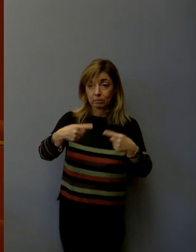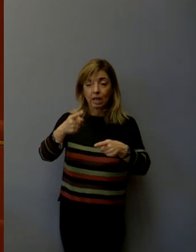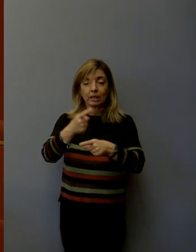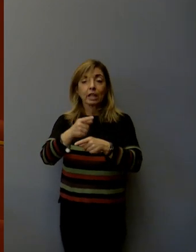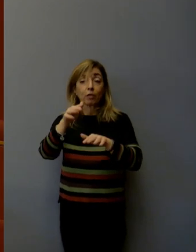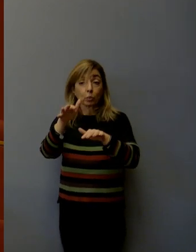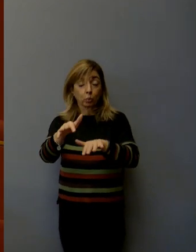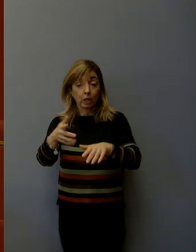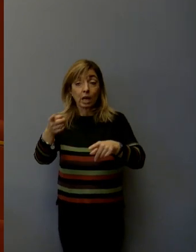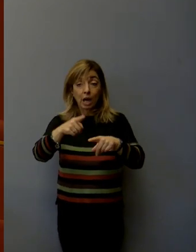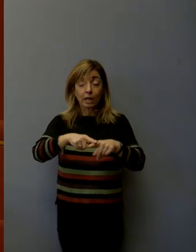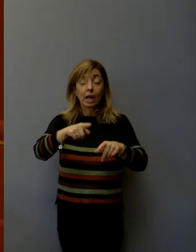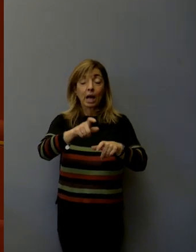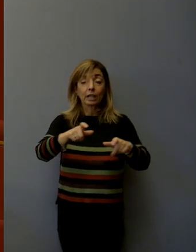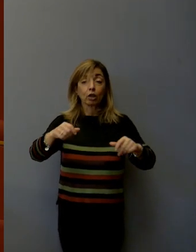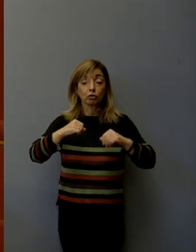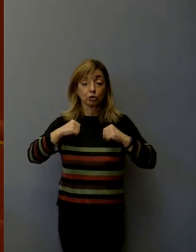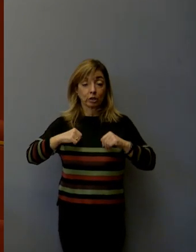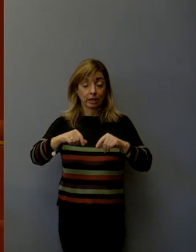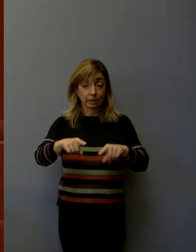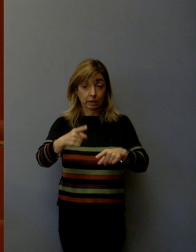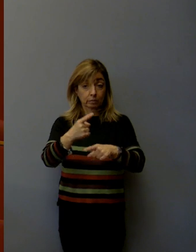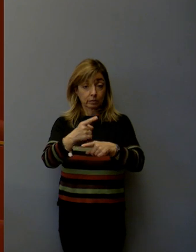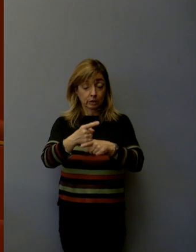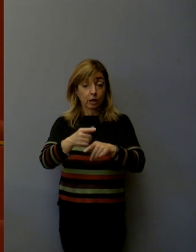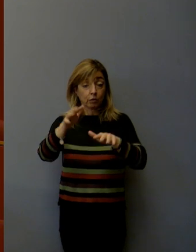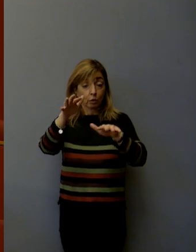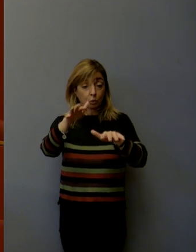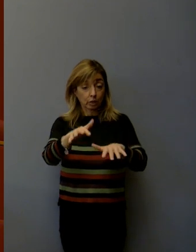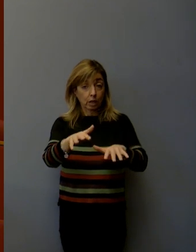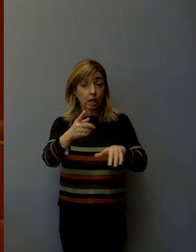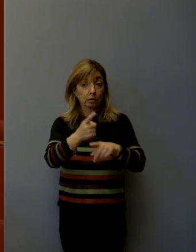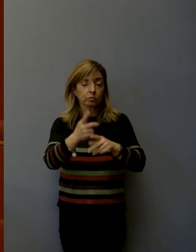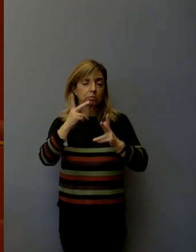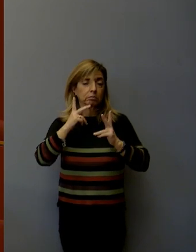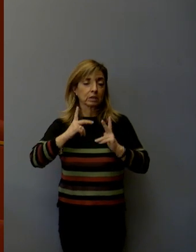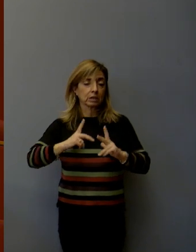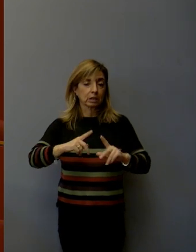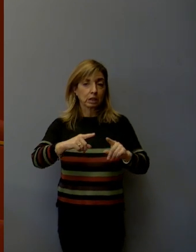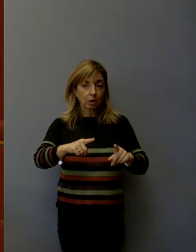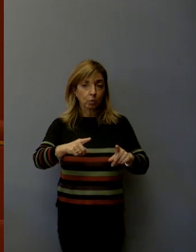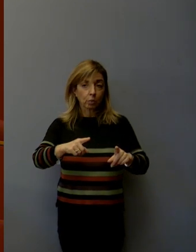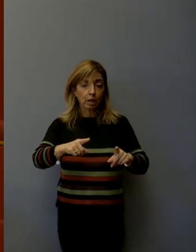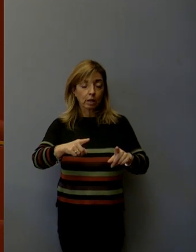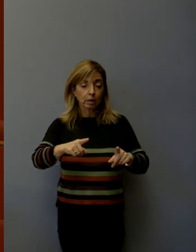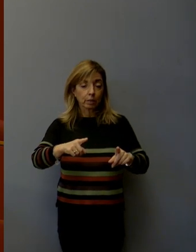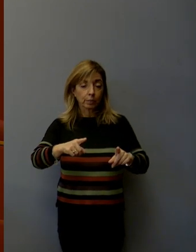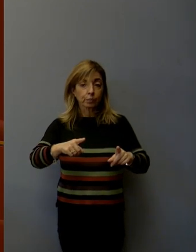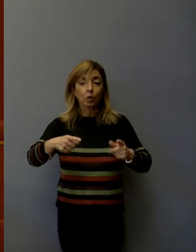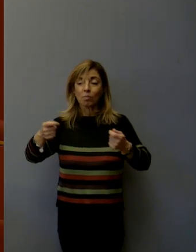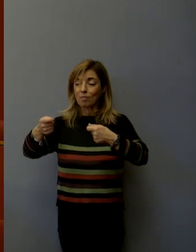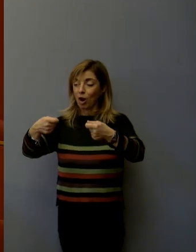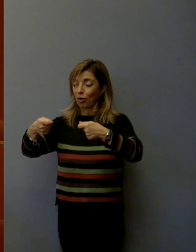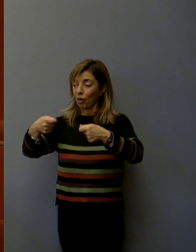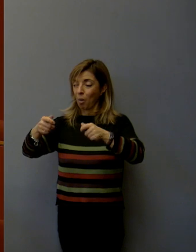essere diciamo tranquillizzati del fatto che il rapporto col mondo del Commercio